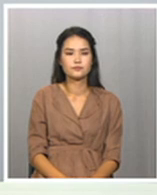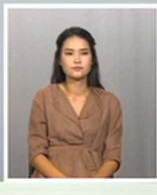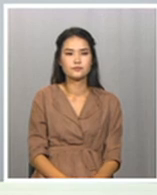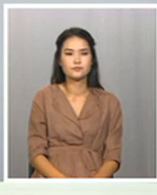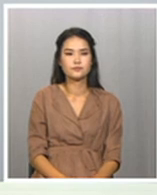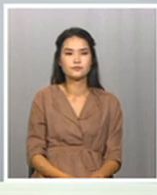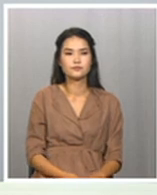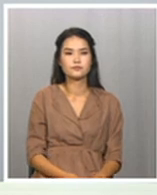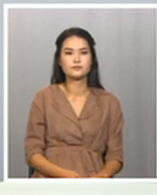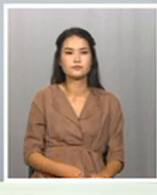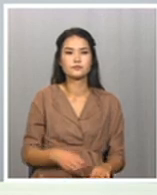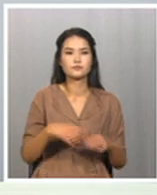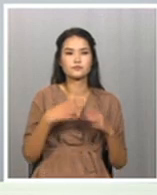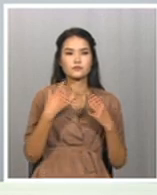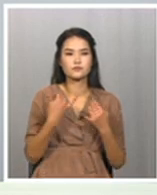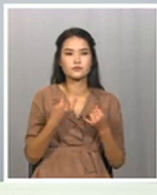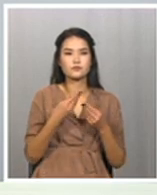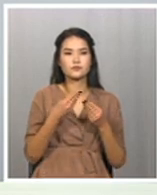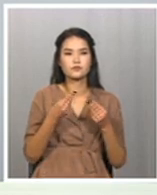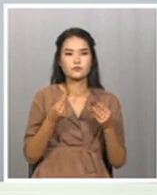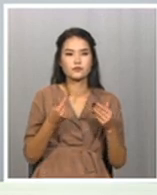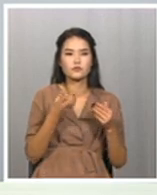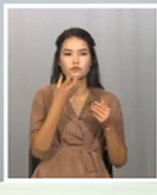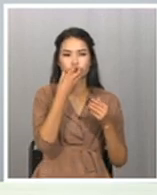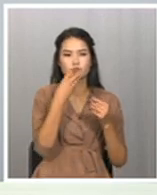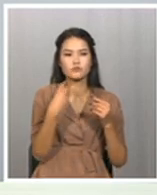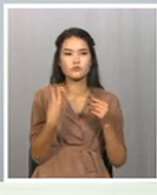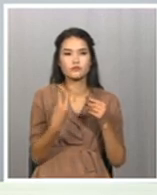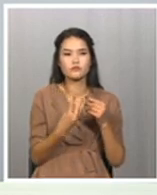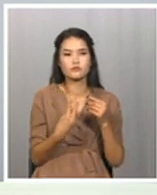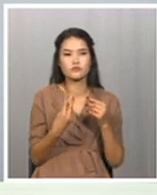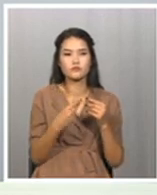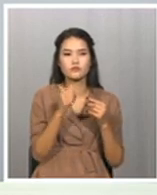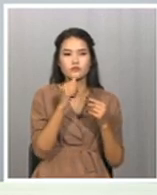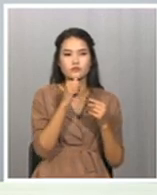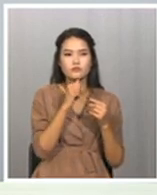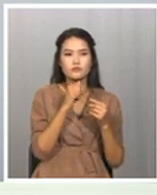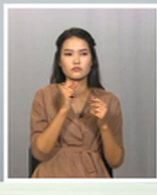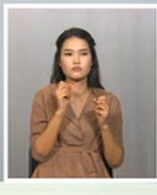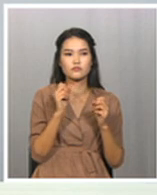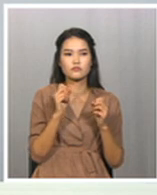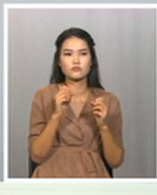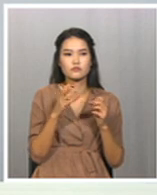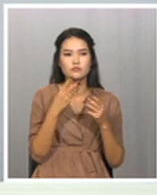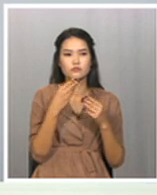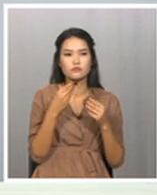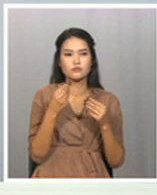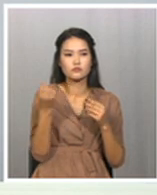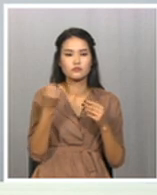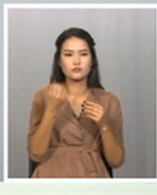ерітіндіні шайқап жіберетін болсақ, яғни көгілдір түсті тұнба жойыла бастайды.